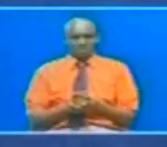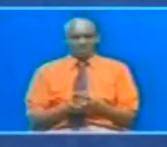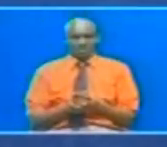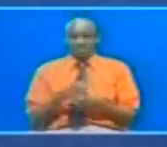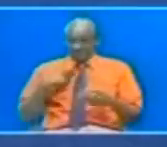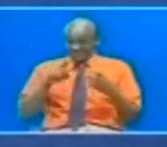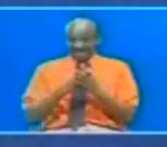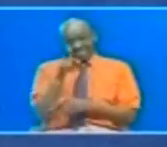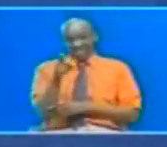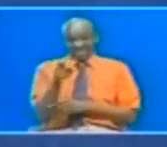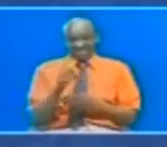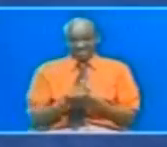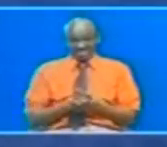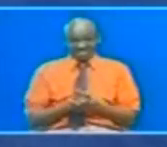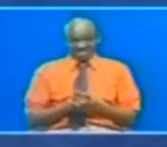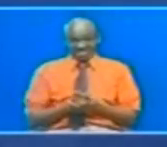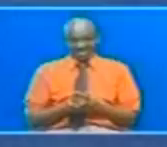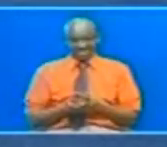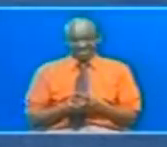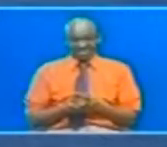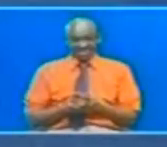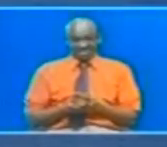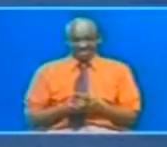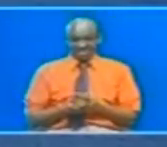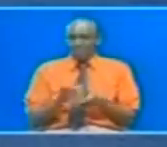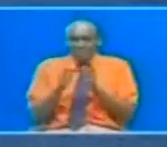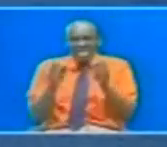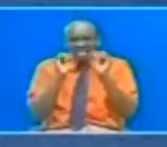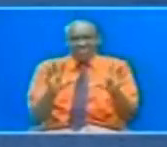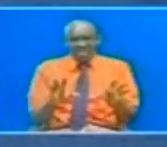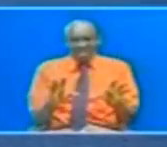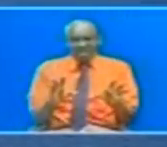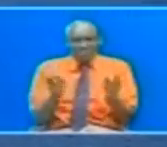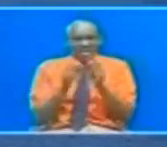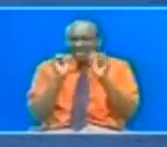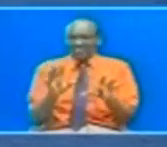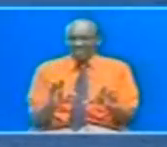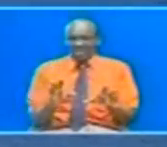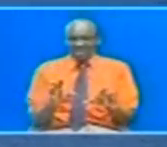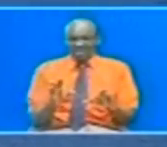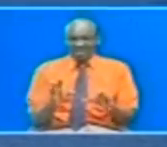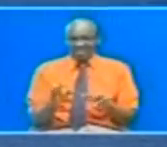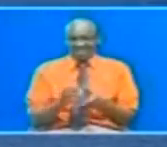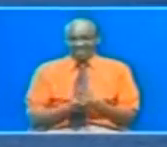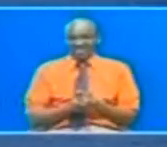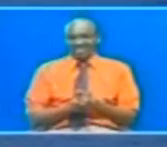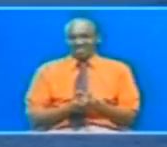Hey, I wish I could do that. Wow. No, nakatribu, usiki uchungu mali? Uko sawa? Okay, sawa,